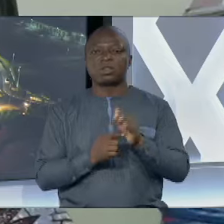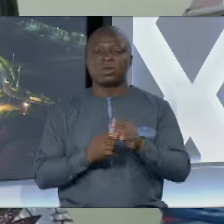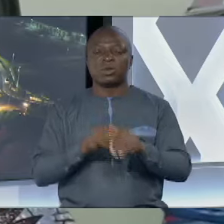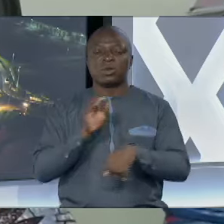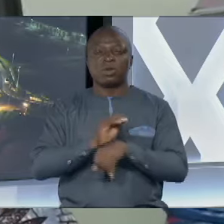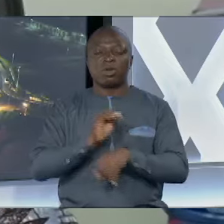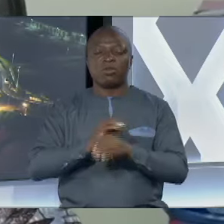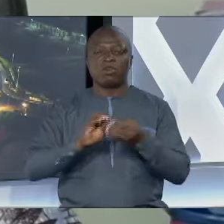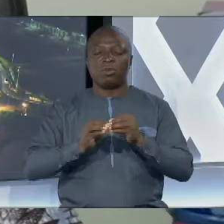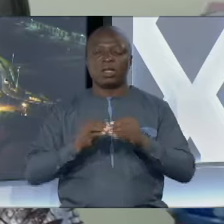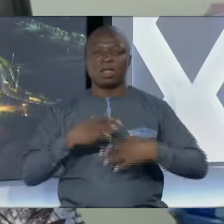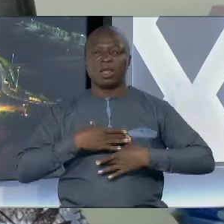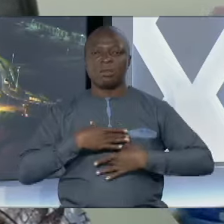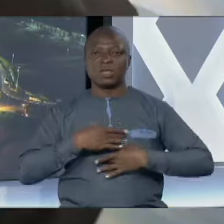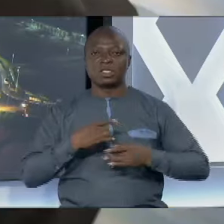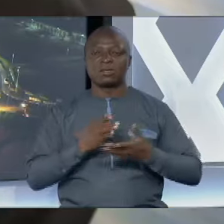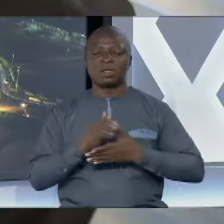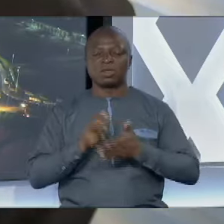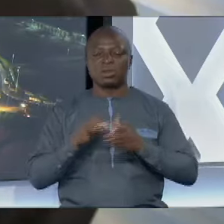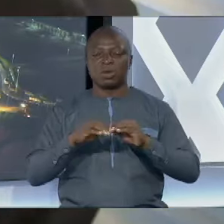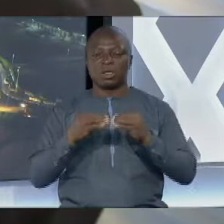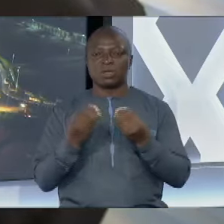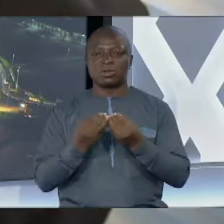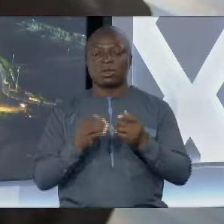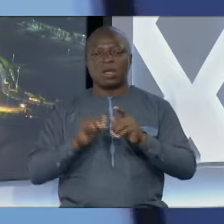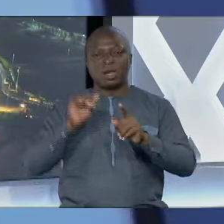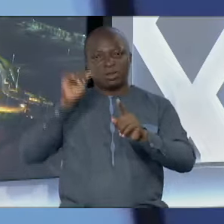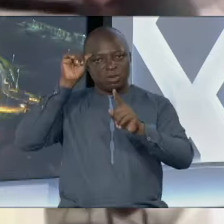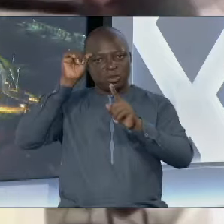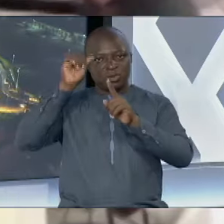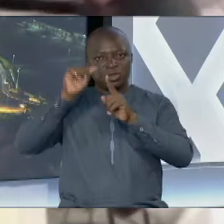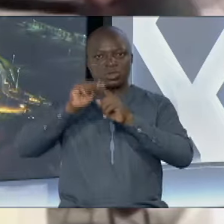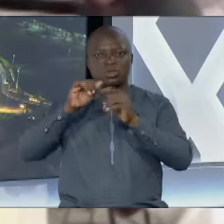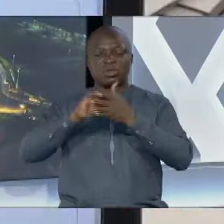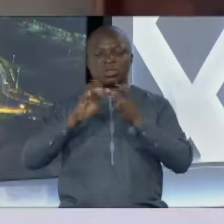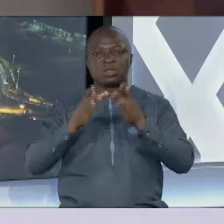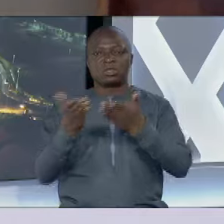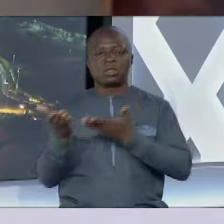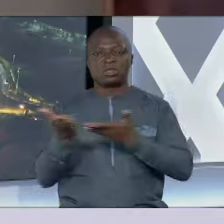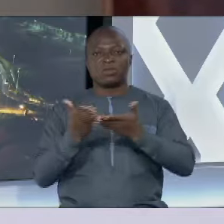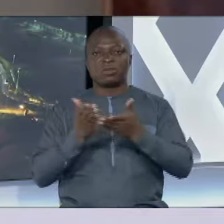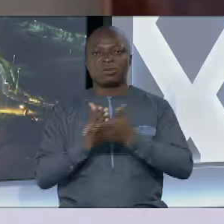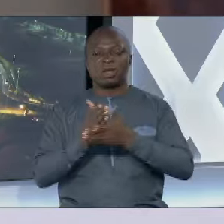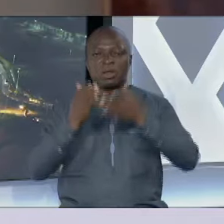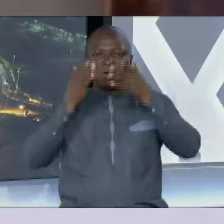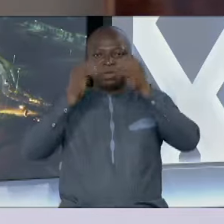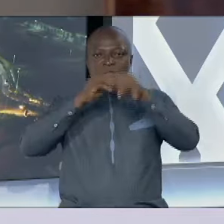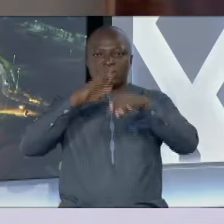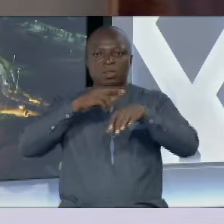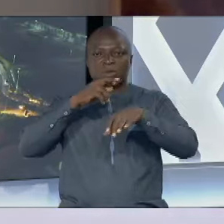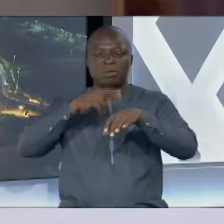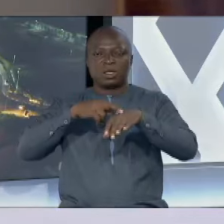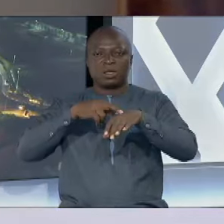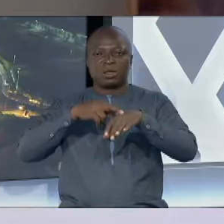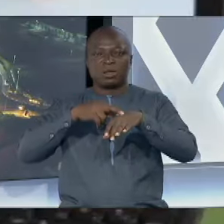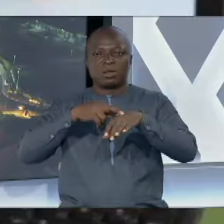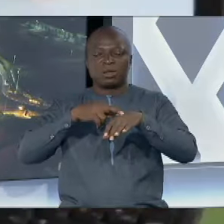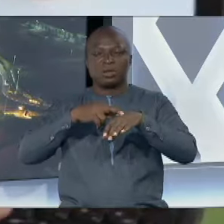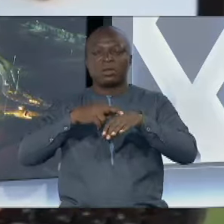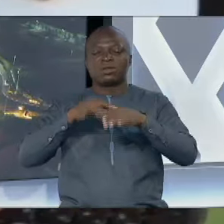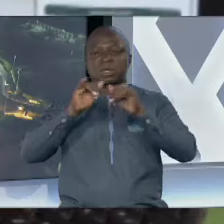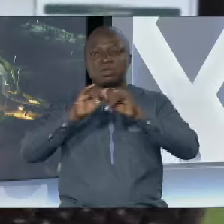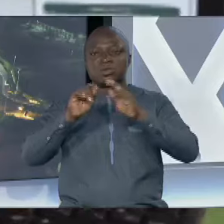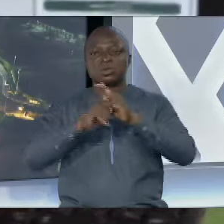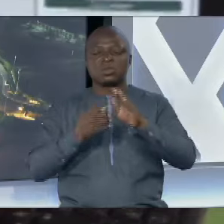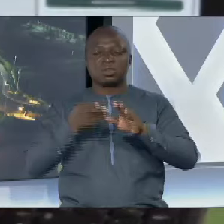numérique salutaire du FAEJE à la taille de l'ambition de digitalisation des services portée par le président de la République.